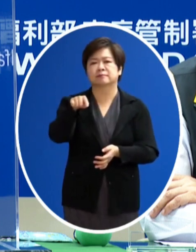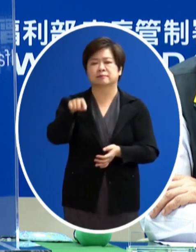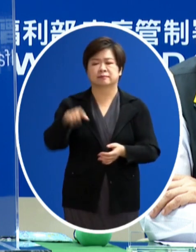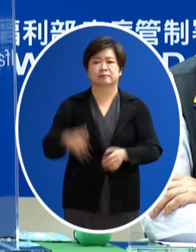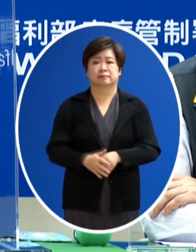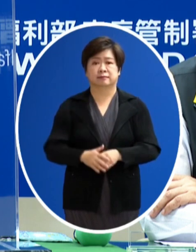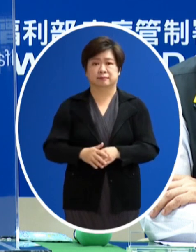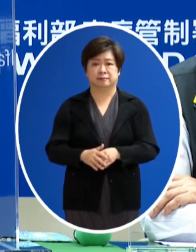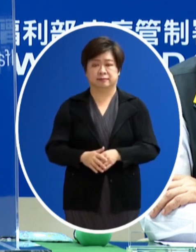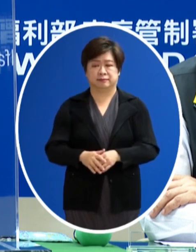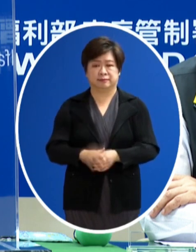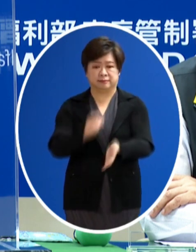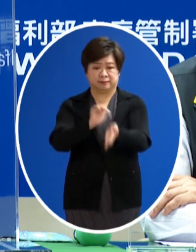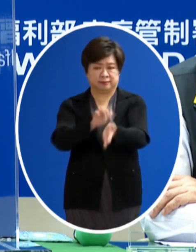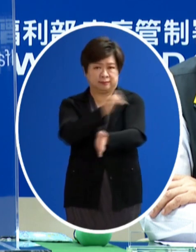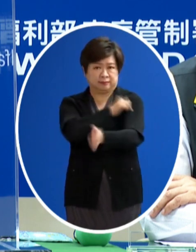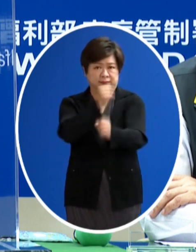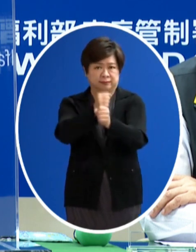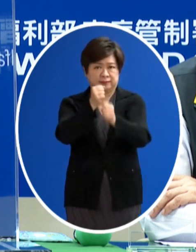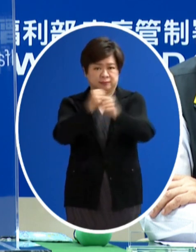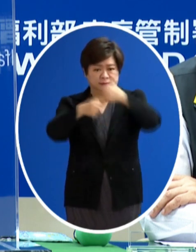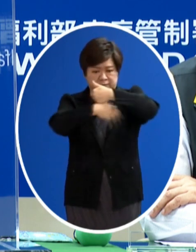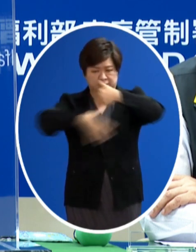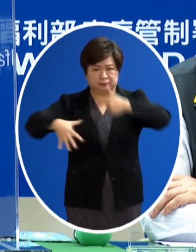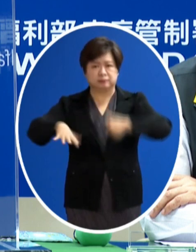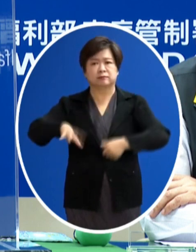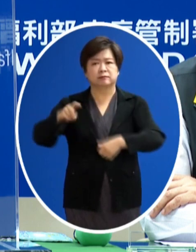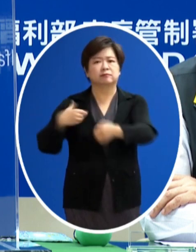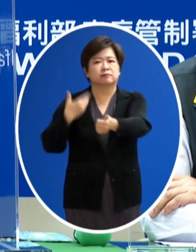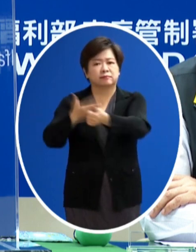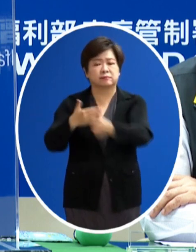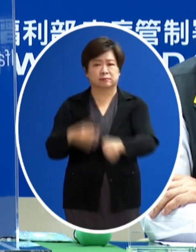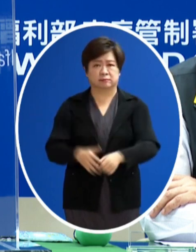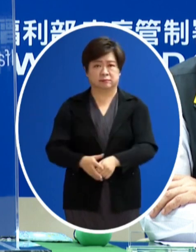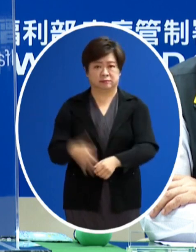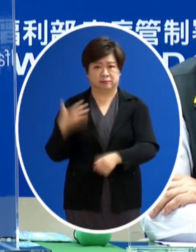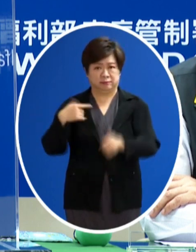院所的第一线的医护工作人员，啊第一剂